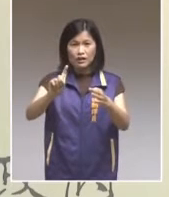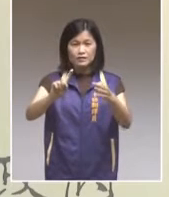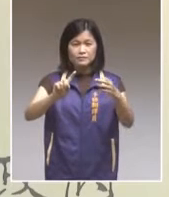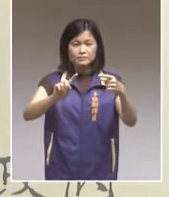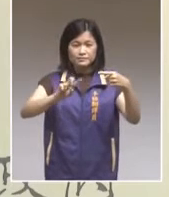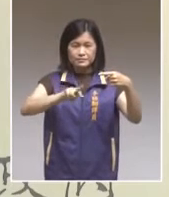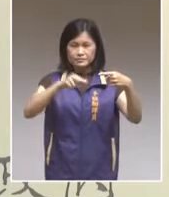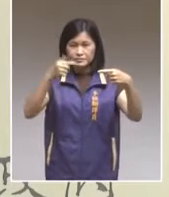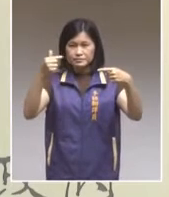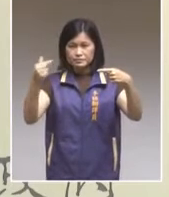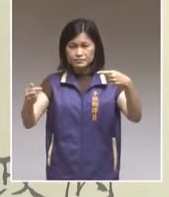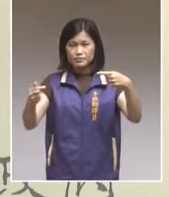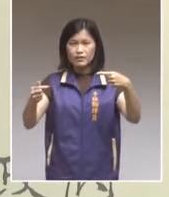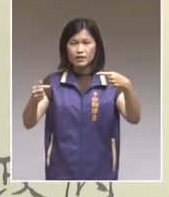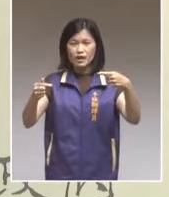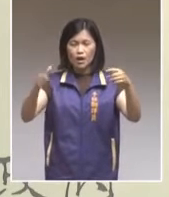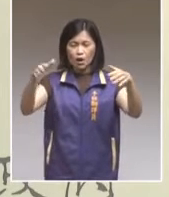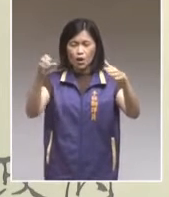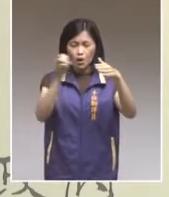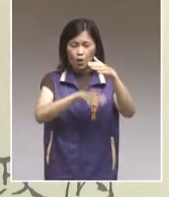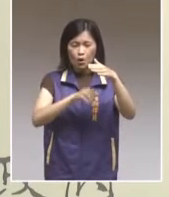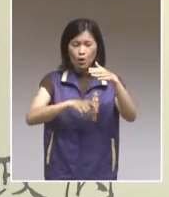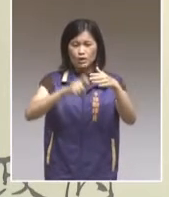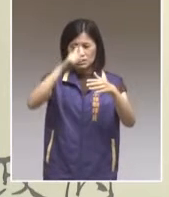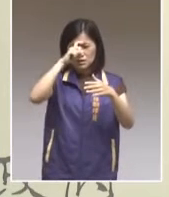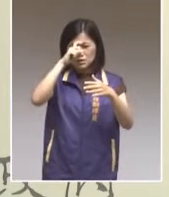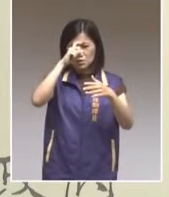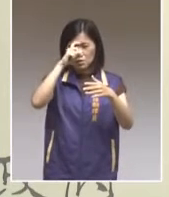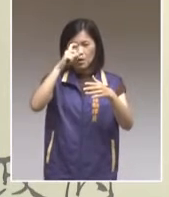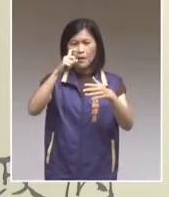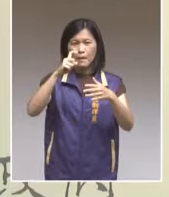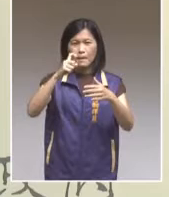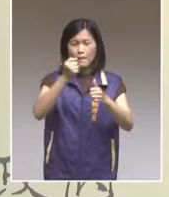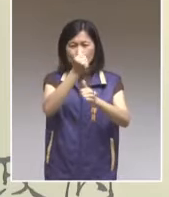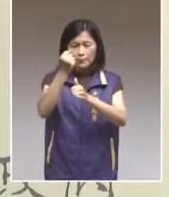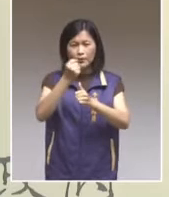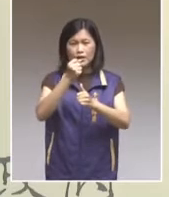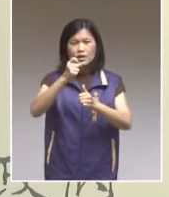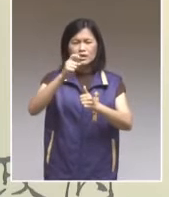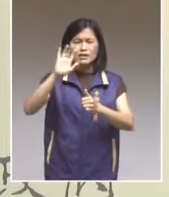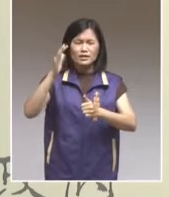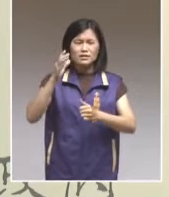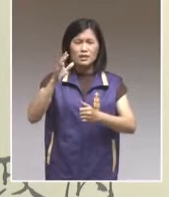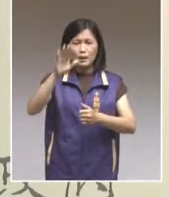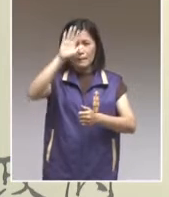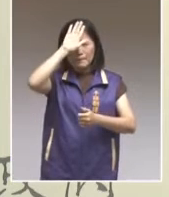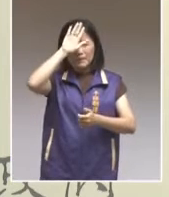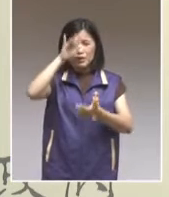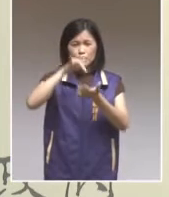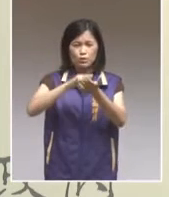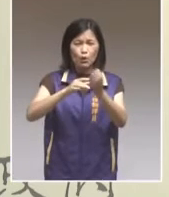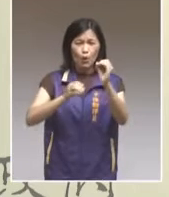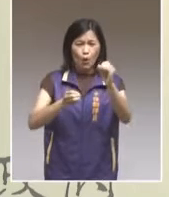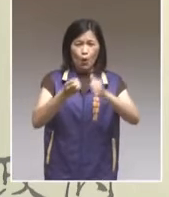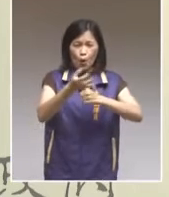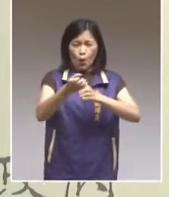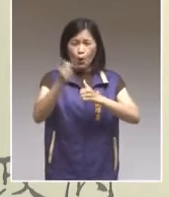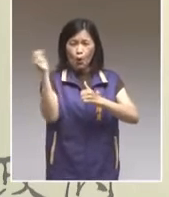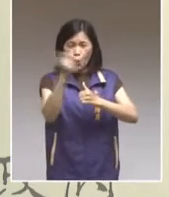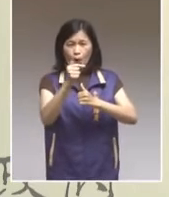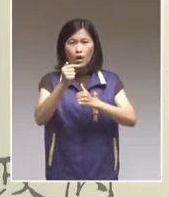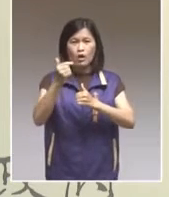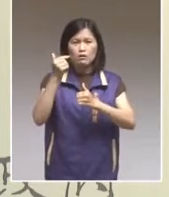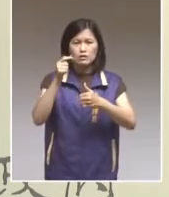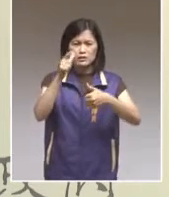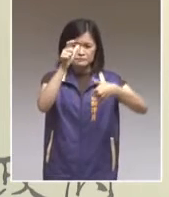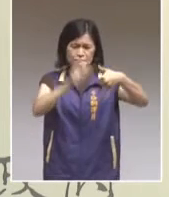框列的部分要持续拉高啊，不过因为 Omicron 的一个传播速度啊实在非常的快，那在一些无症状感